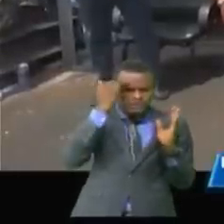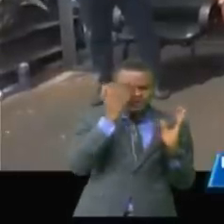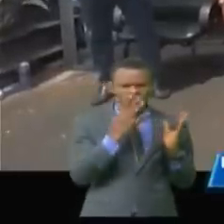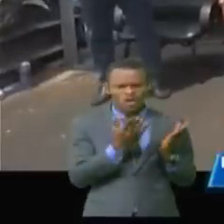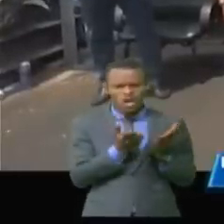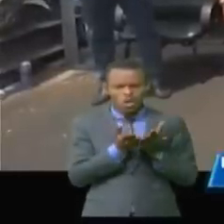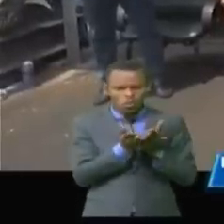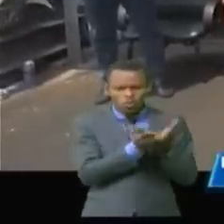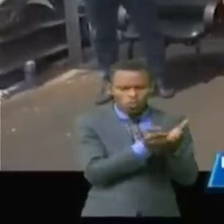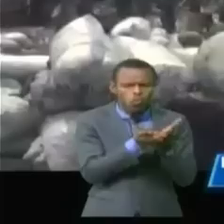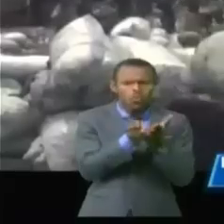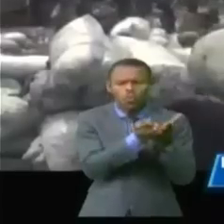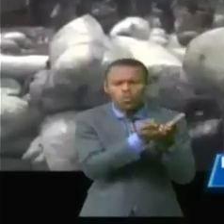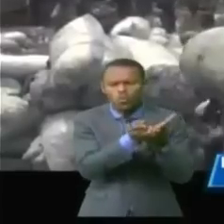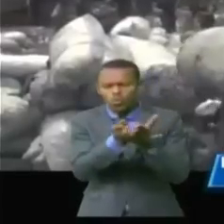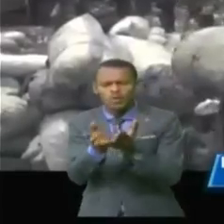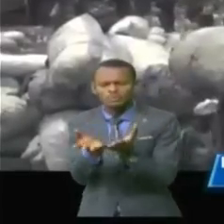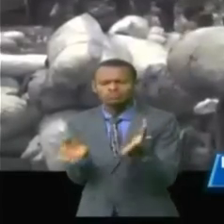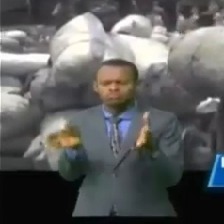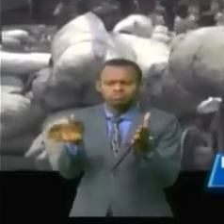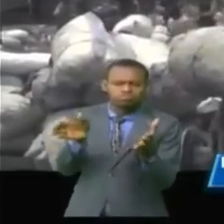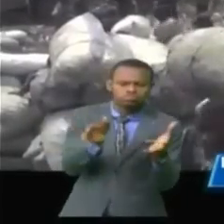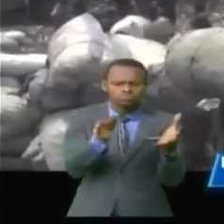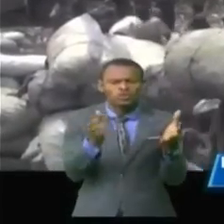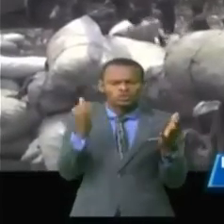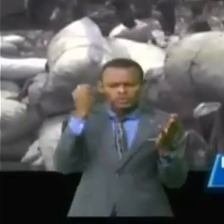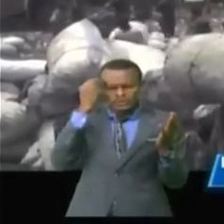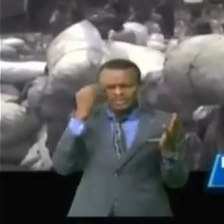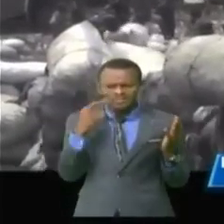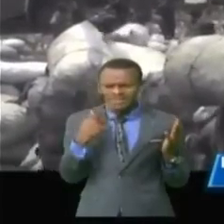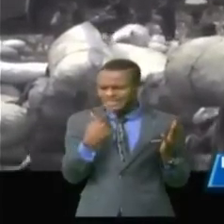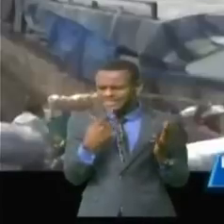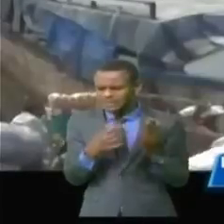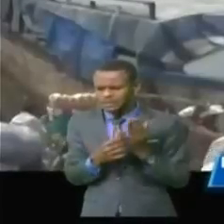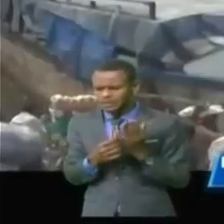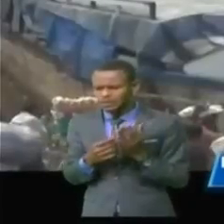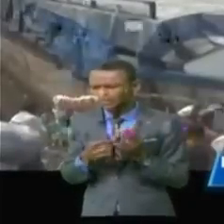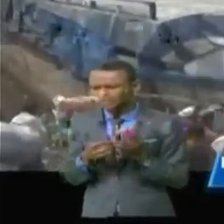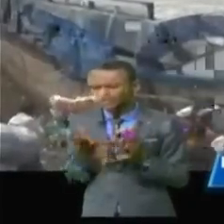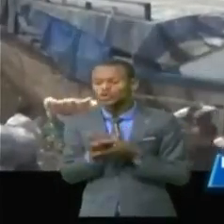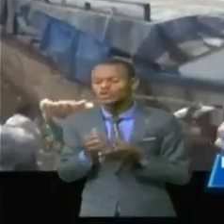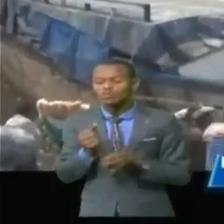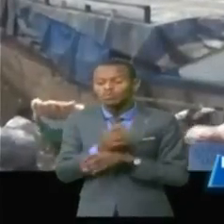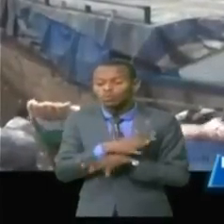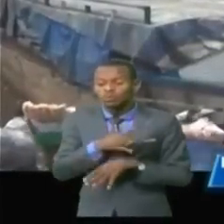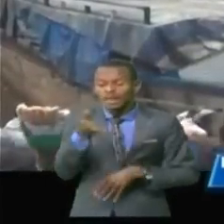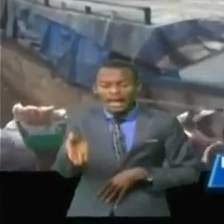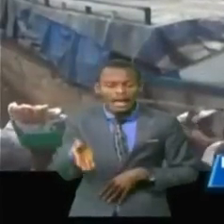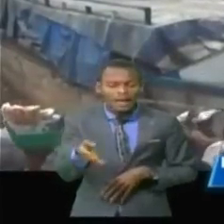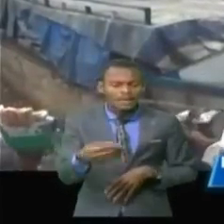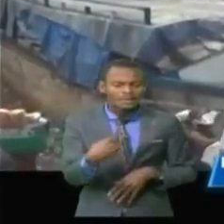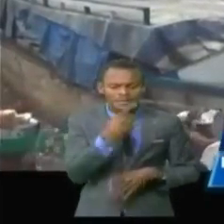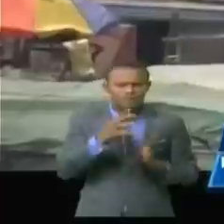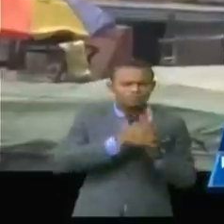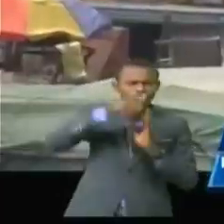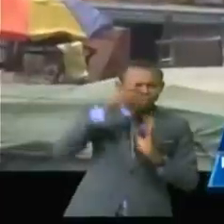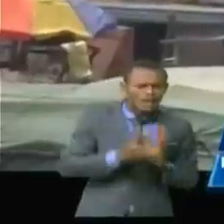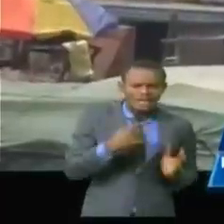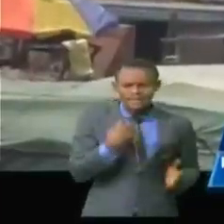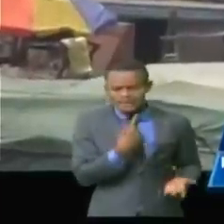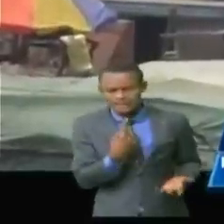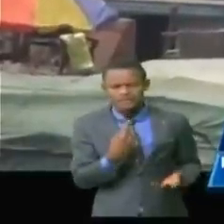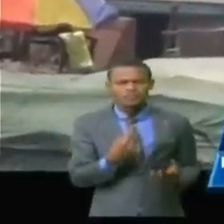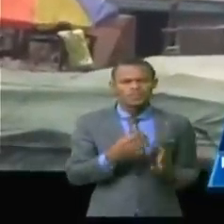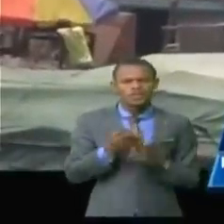des unités flottantes permettra de traquer tous les armateurs non en règle, mais aussi de contrôler les niveaux de changement